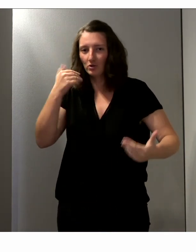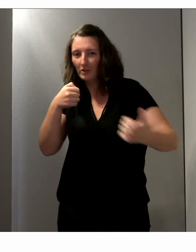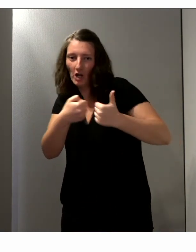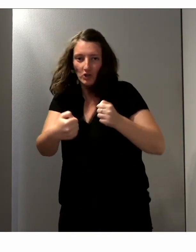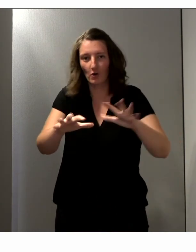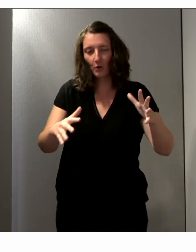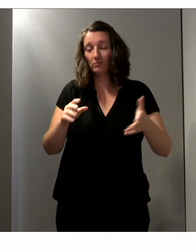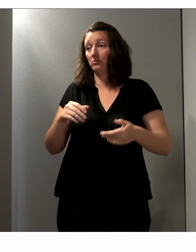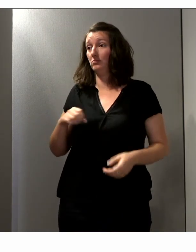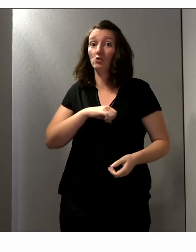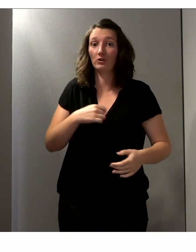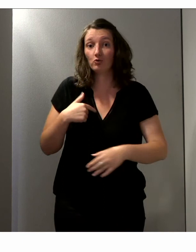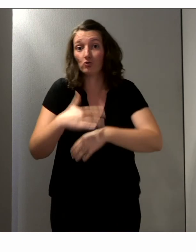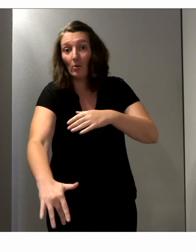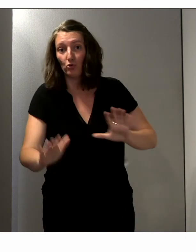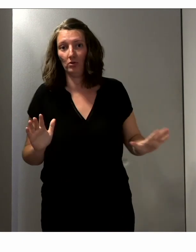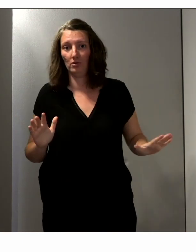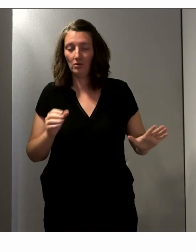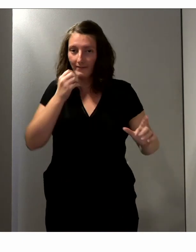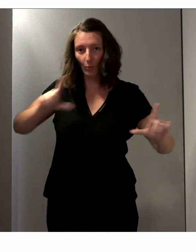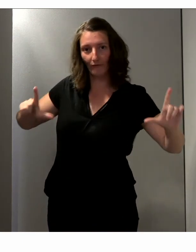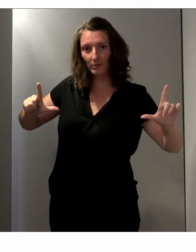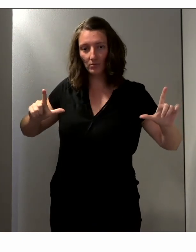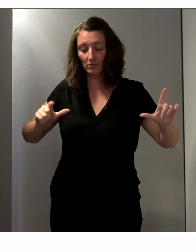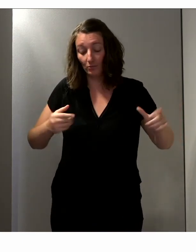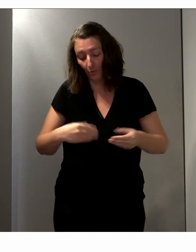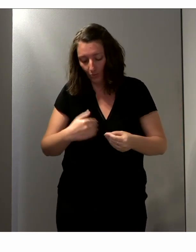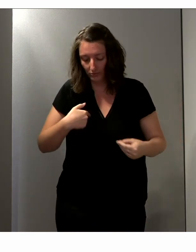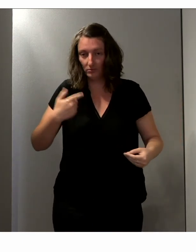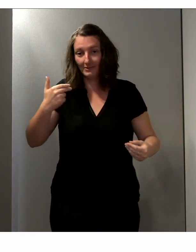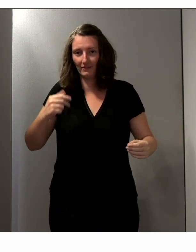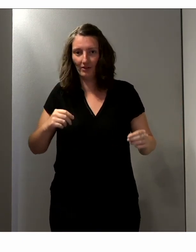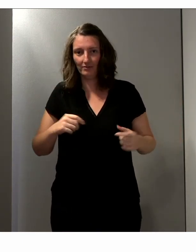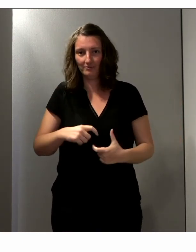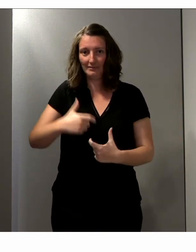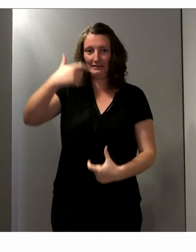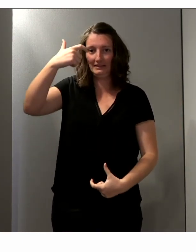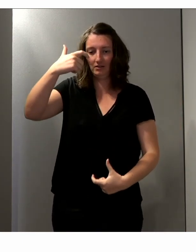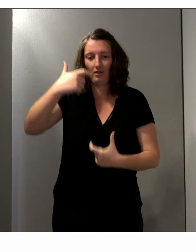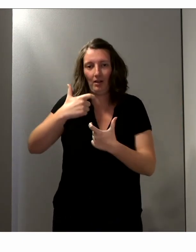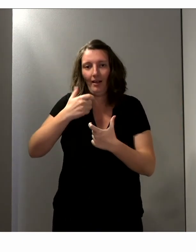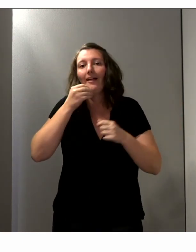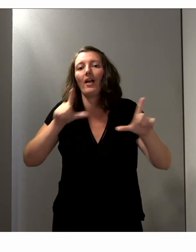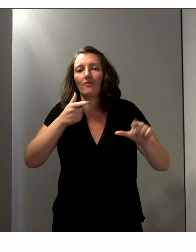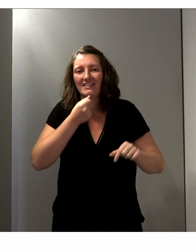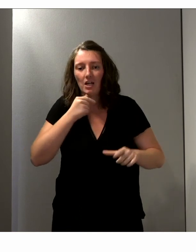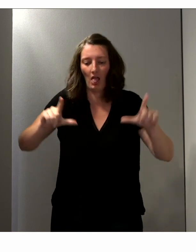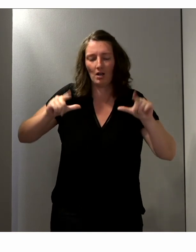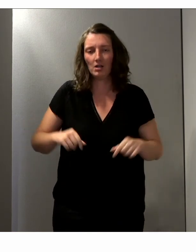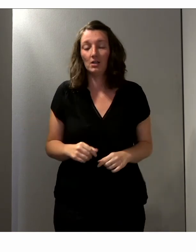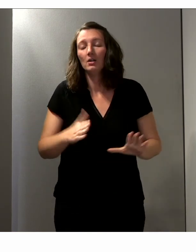suis désolé, j'arrive un peu à la bourre. Je suis dans le cadre, là. Oui, c'est bon, je tiens en même temps, ça va, c'est pas trop compliqué. Merci. Merci, mais